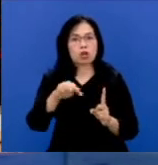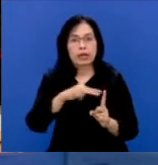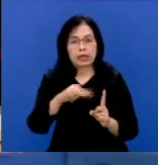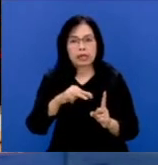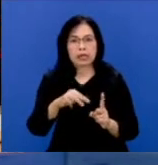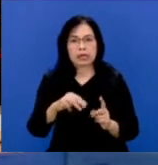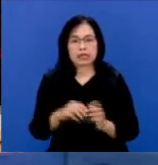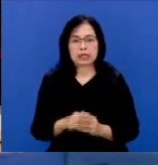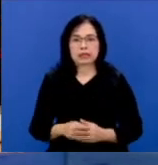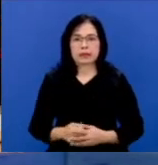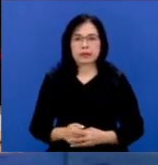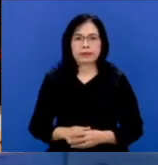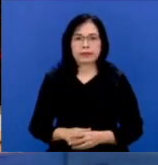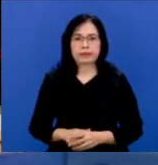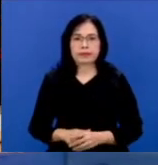hakim